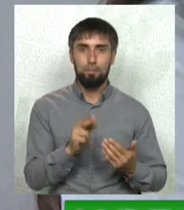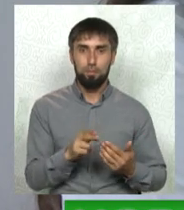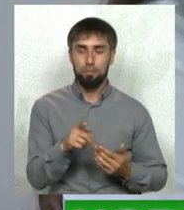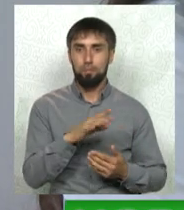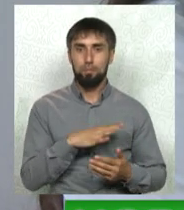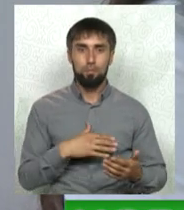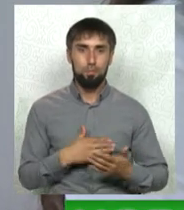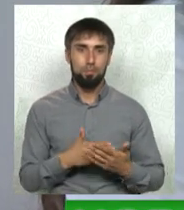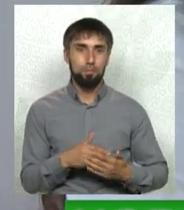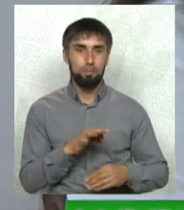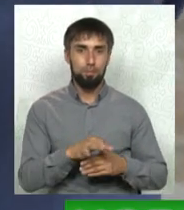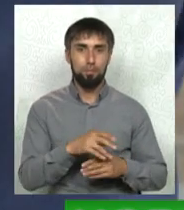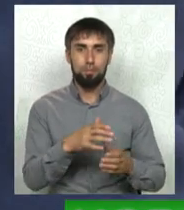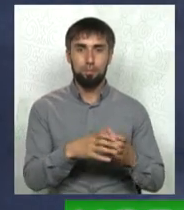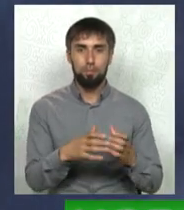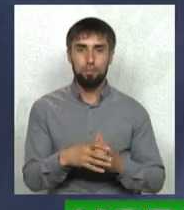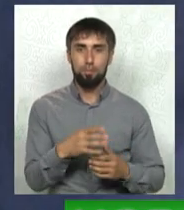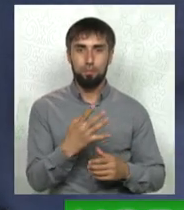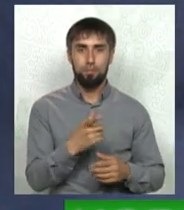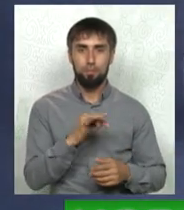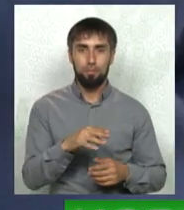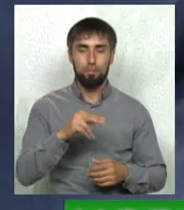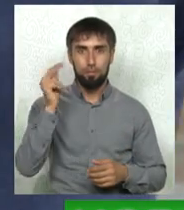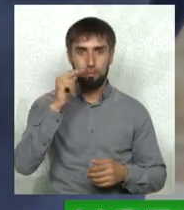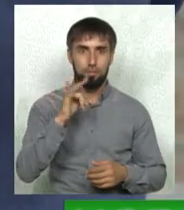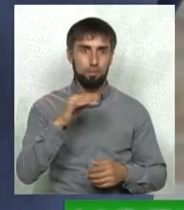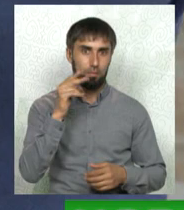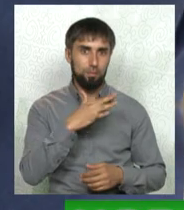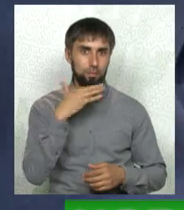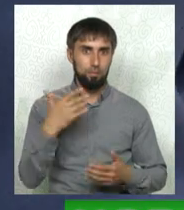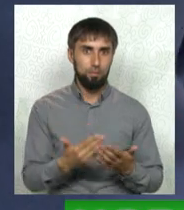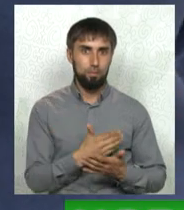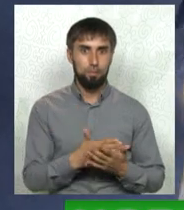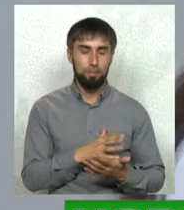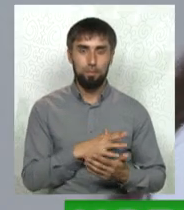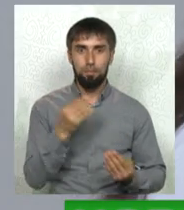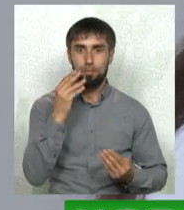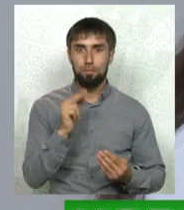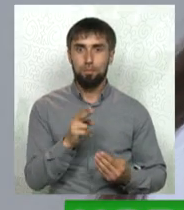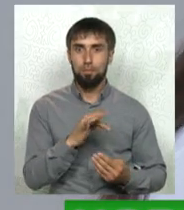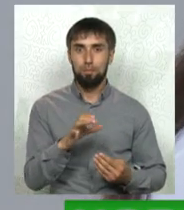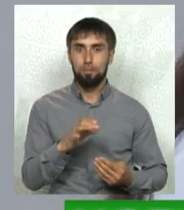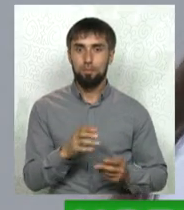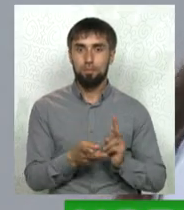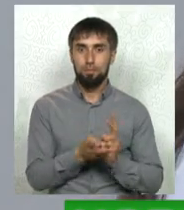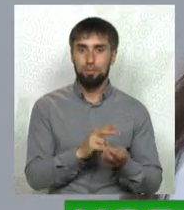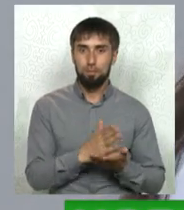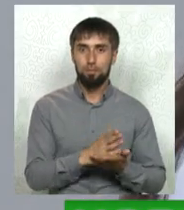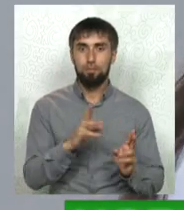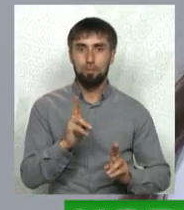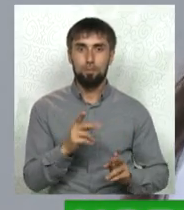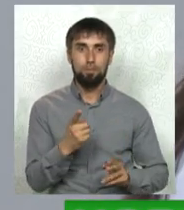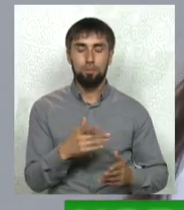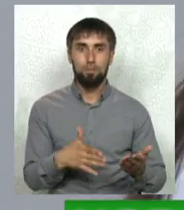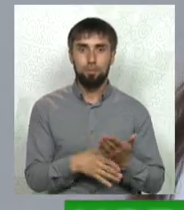прошли практику в группах по 4-этапному методу обучения и узнали много нового. К примеру, как коронавирус внес изменения в правила оказания